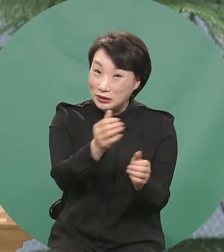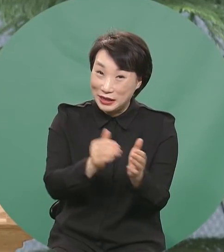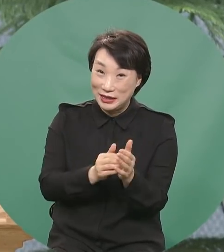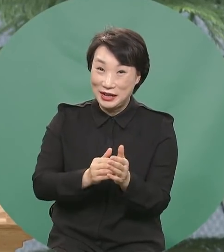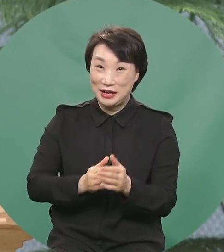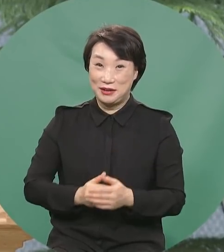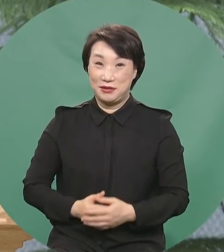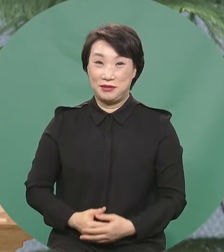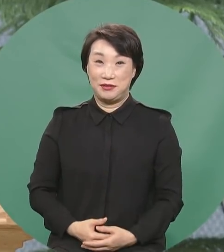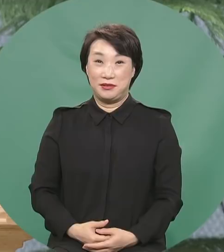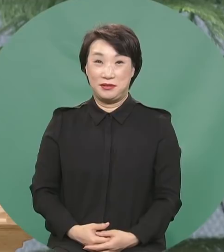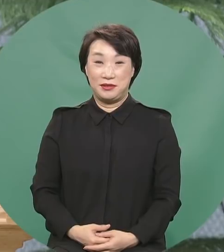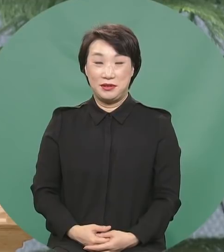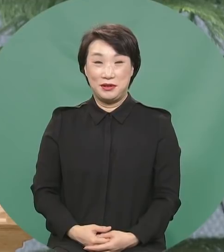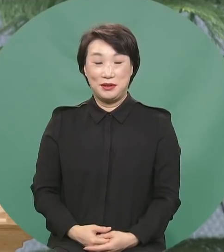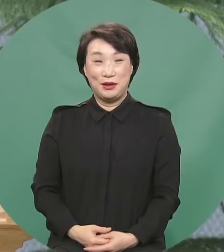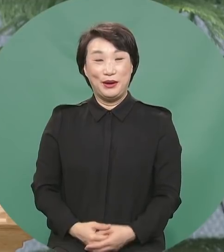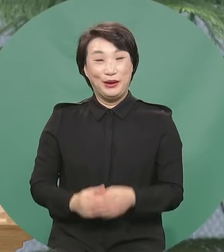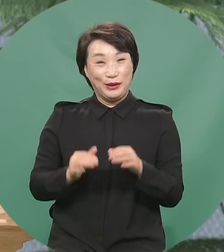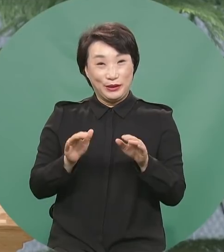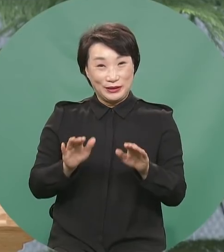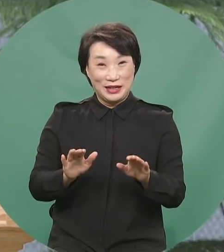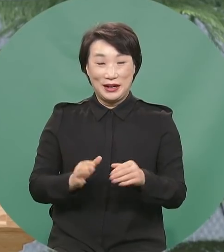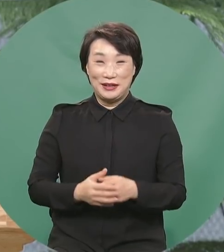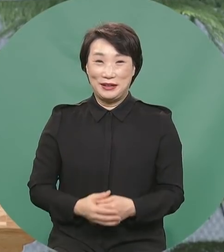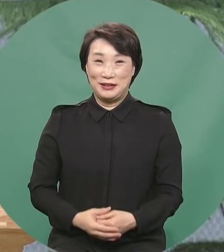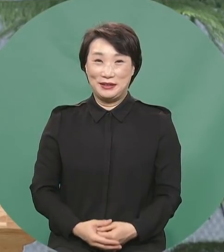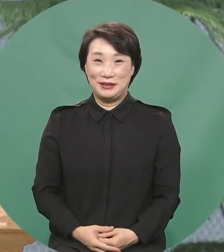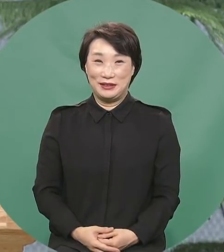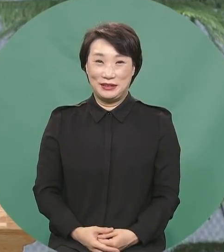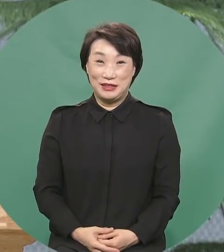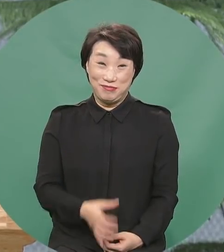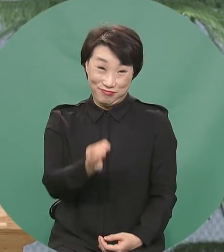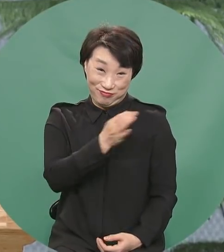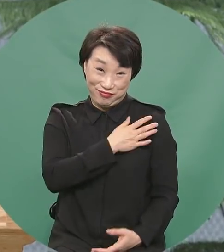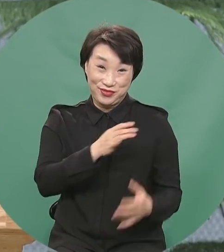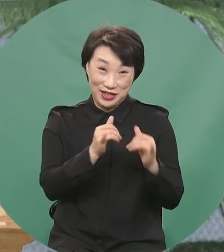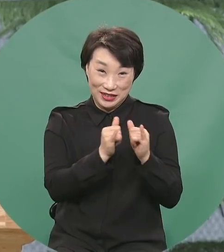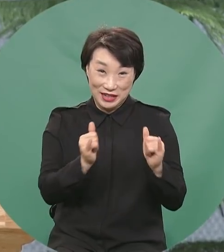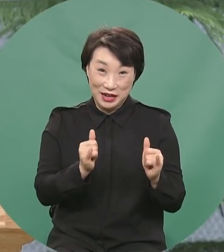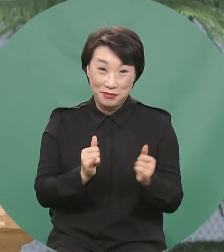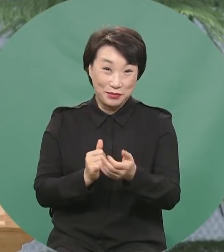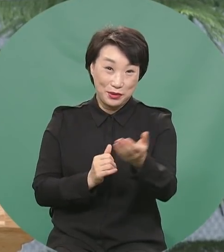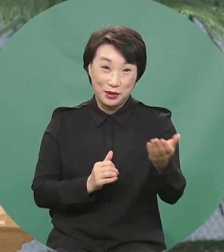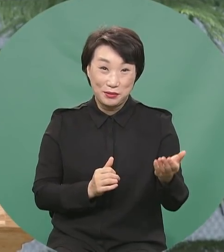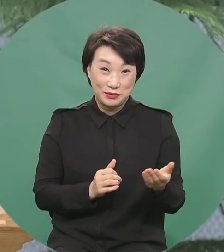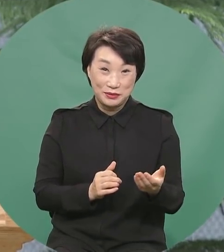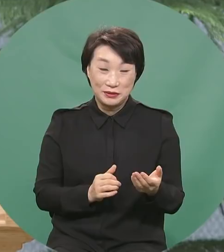하라. 자, 돈 많은 사람들이